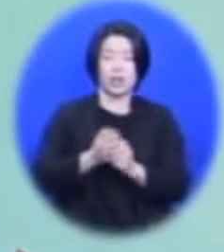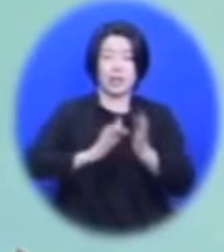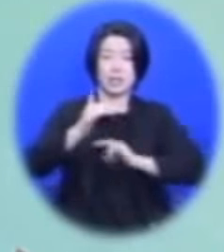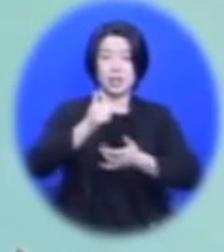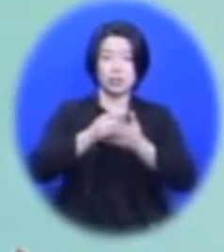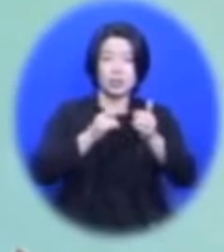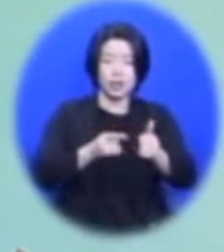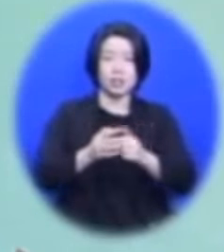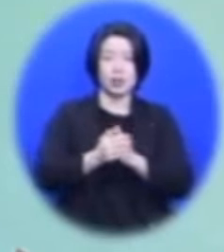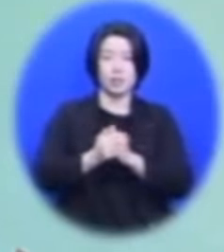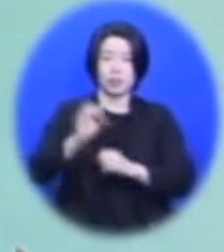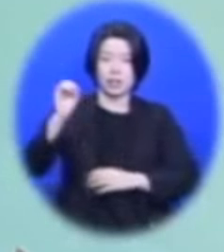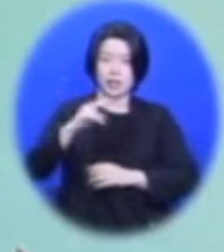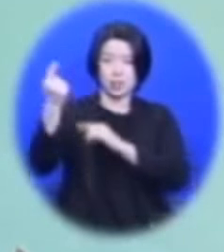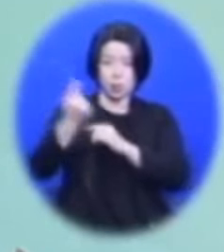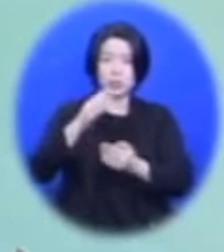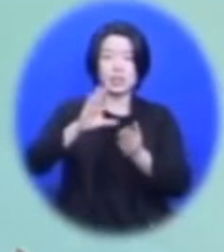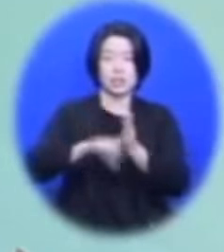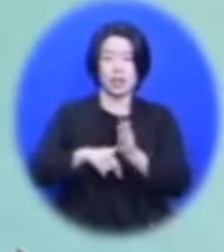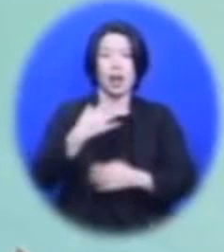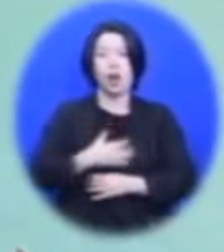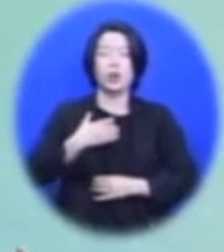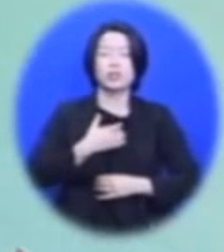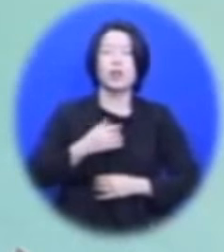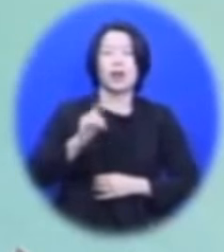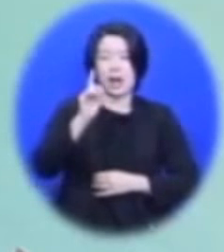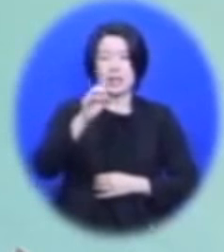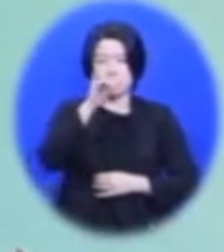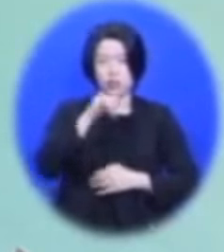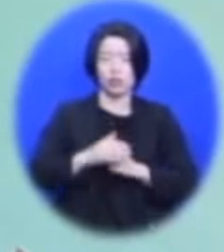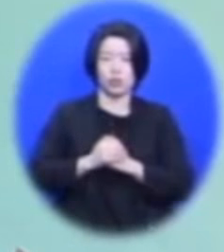예수님께서 재림에 오실 때 걱정하신 것이 있으셨죠.